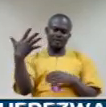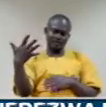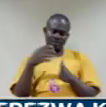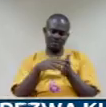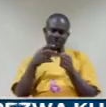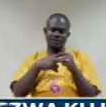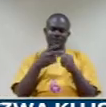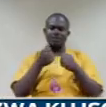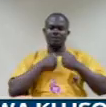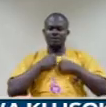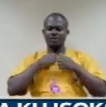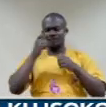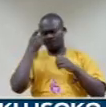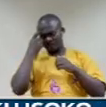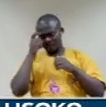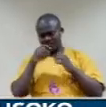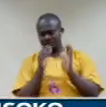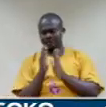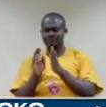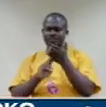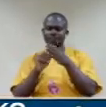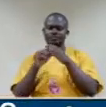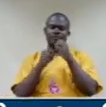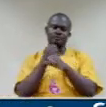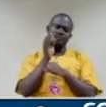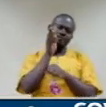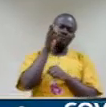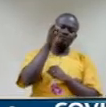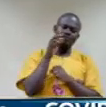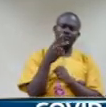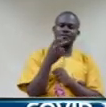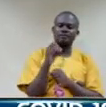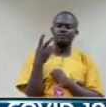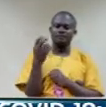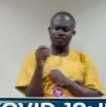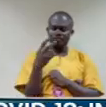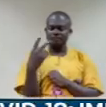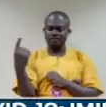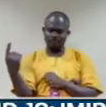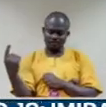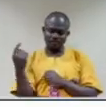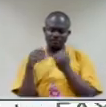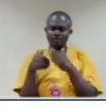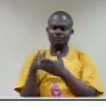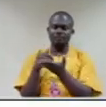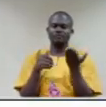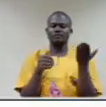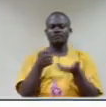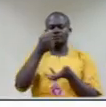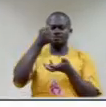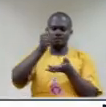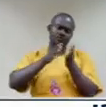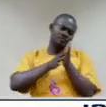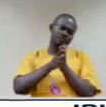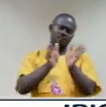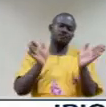3,245.7 z'amafaranga y'u Rwanda leta iteganya gukoresha mu mwaka utaha w'ingengo y'imari wa 2020-2021 usanga ingengo rusange